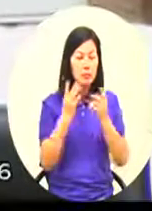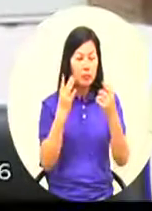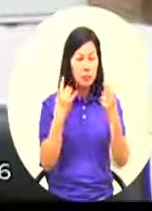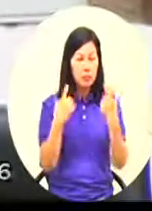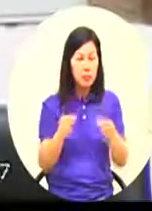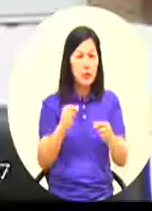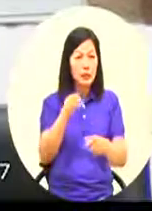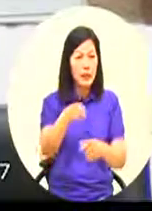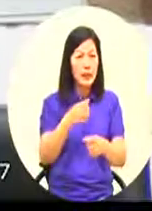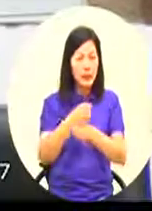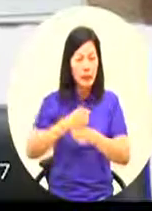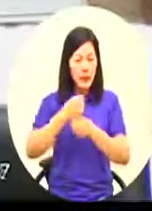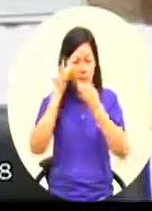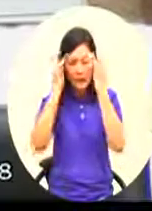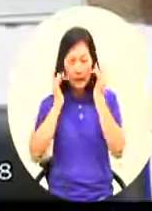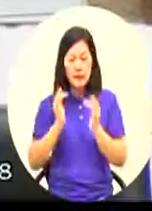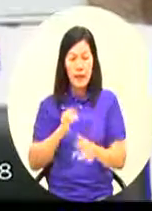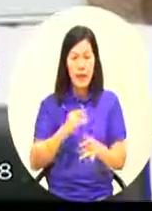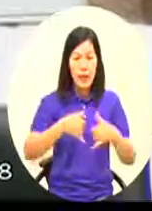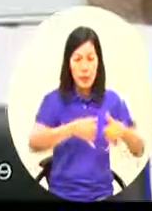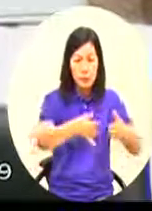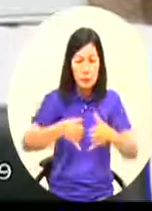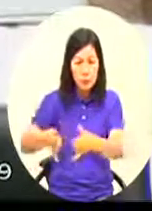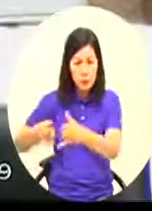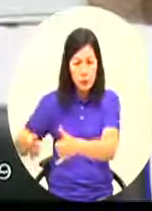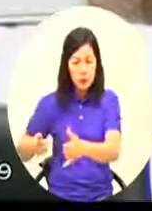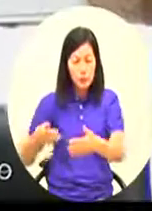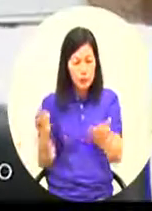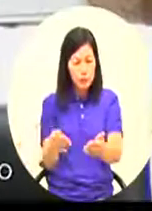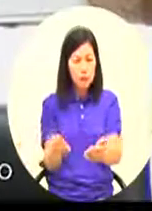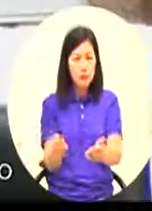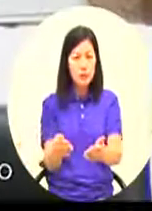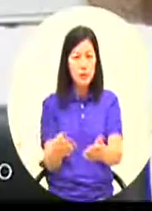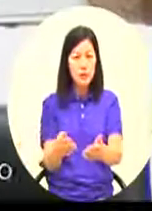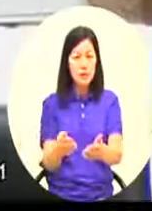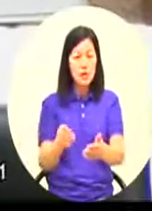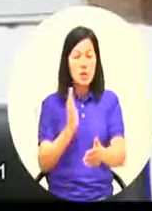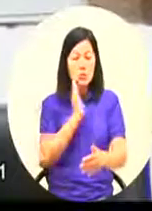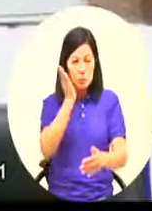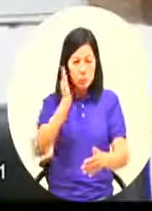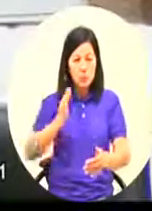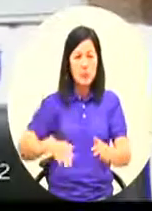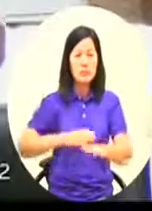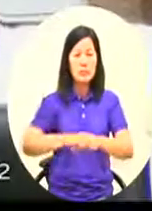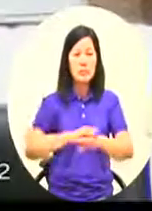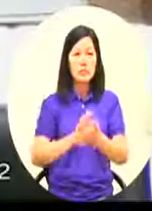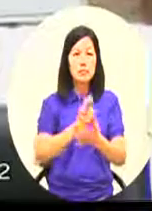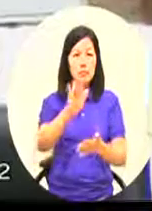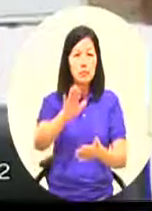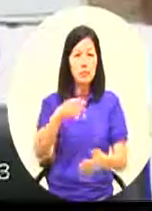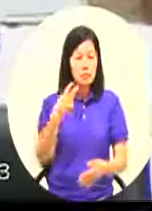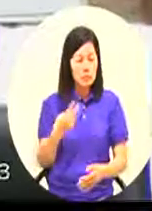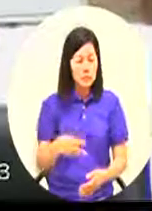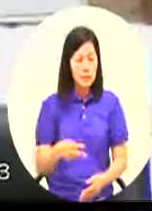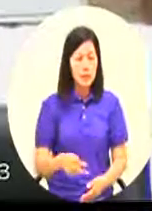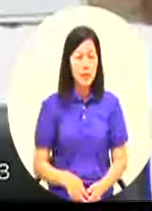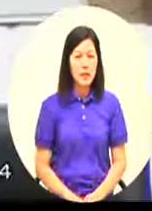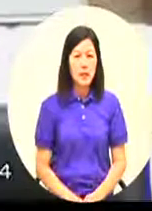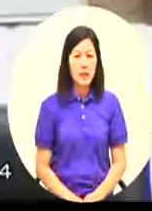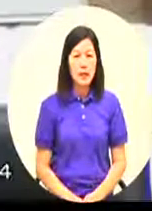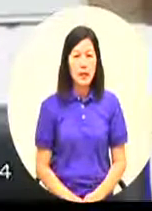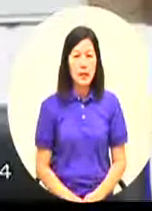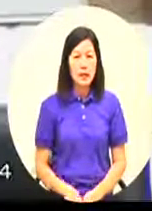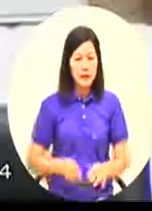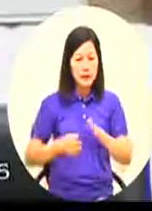纳马夏整个道路建设顺利完成之后，我们才可以进